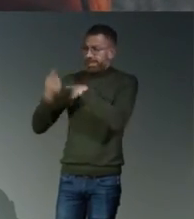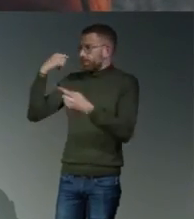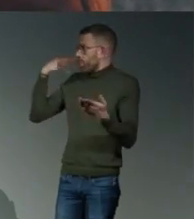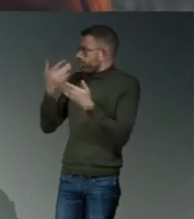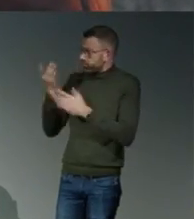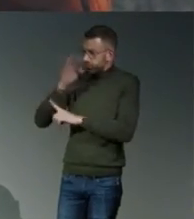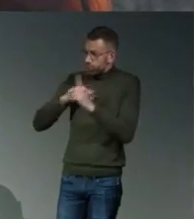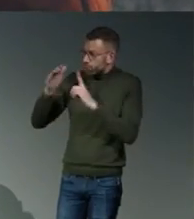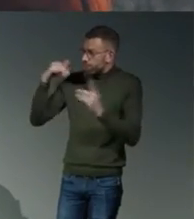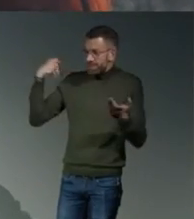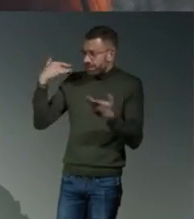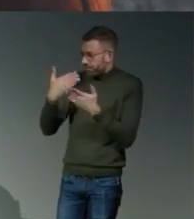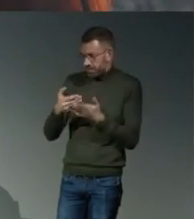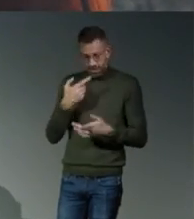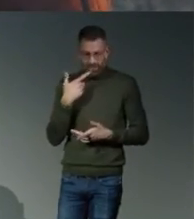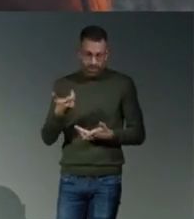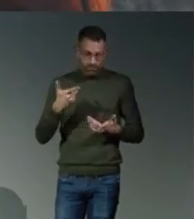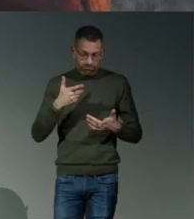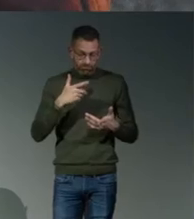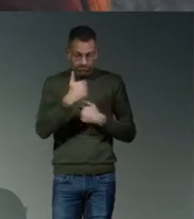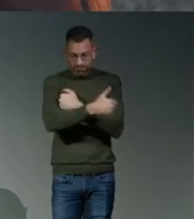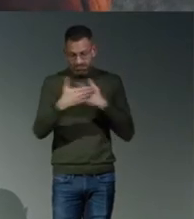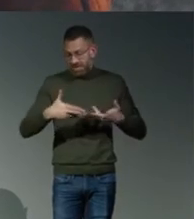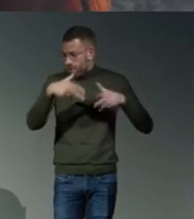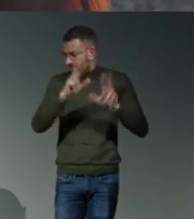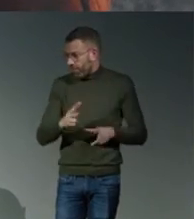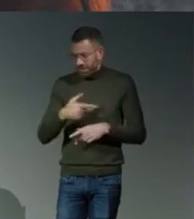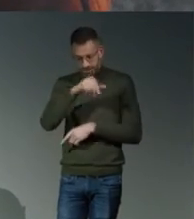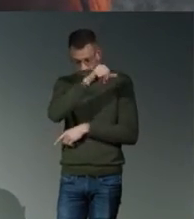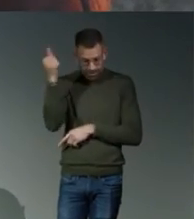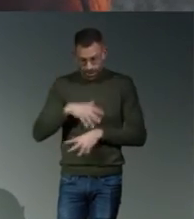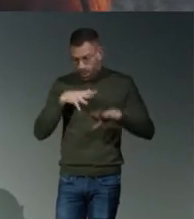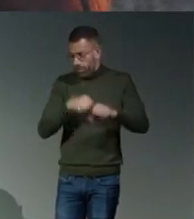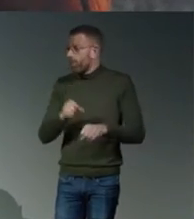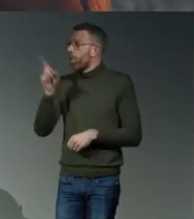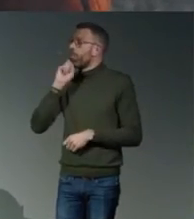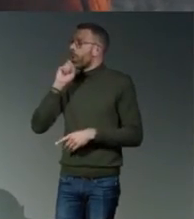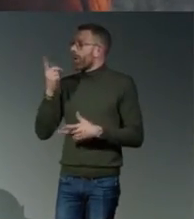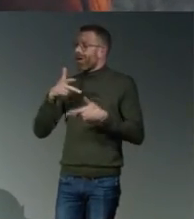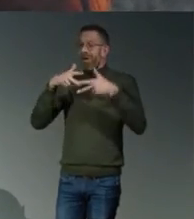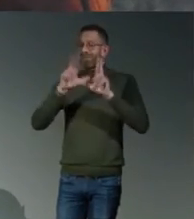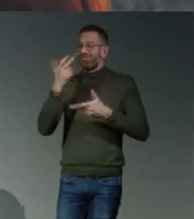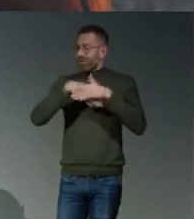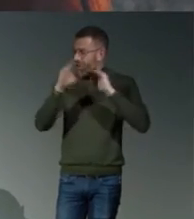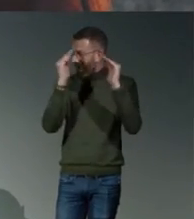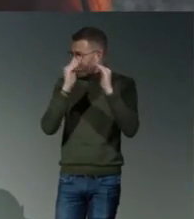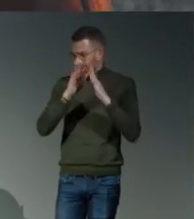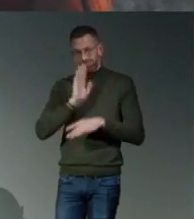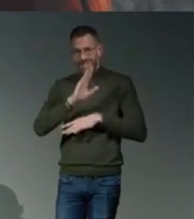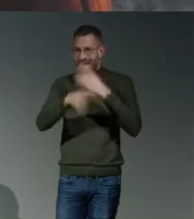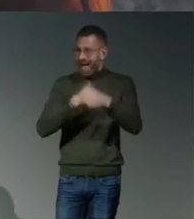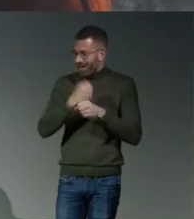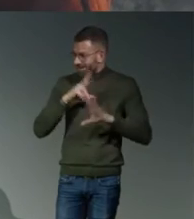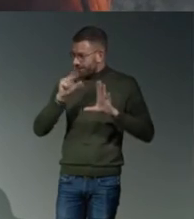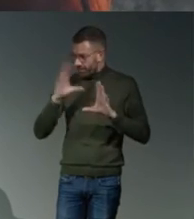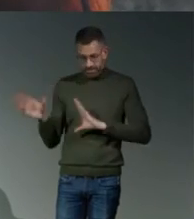font que les garçons ont occupé ce monde parce que quand l'ordinateur est arrivé à la maison, c'est les années 80, ça, il a été mis dans les chambres